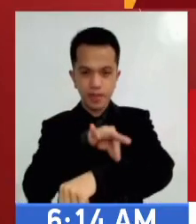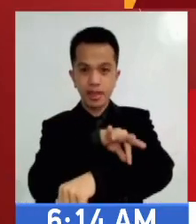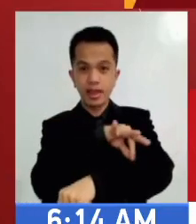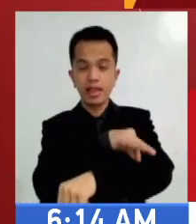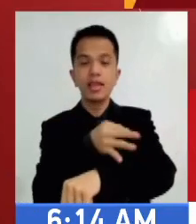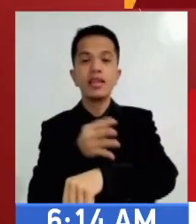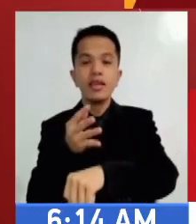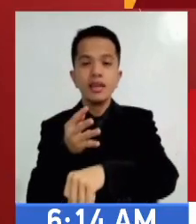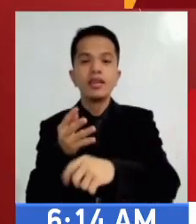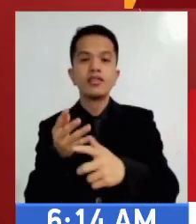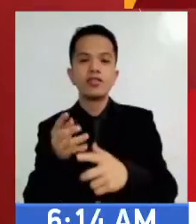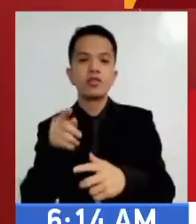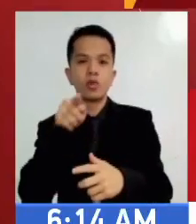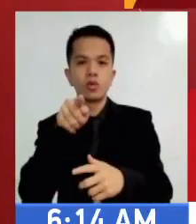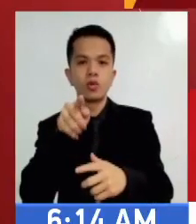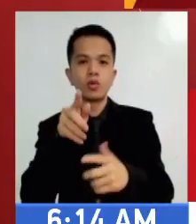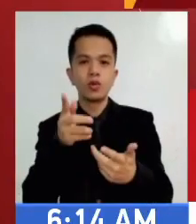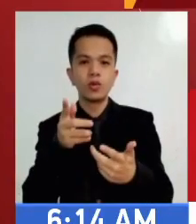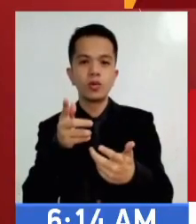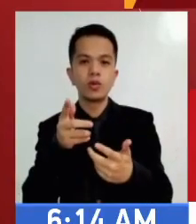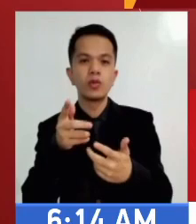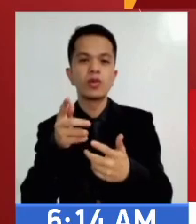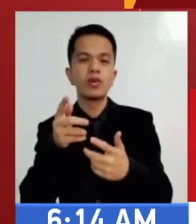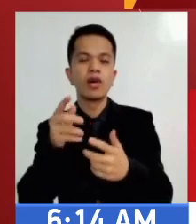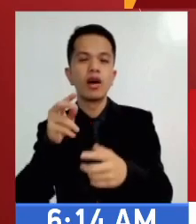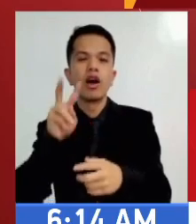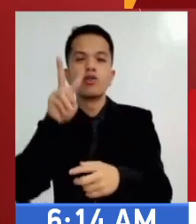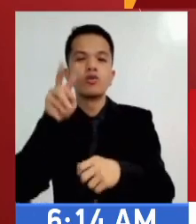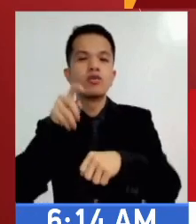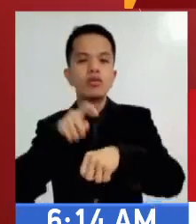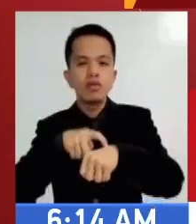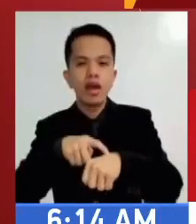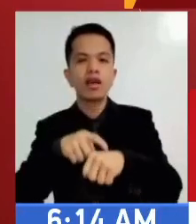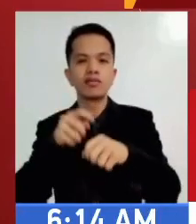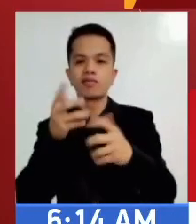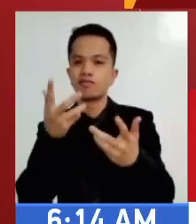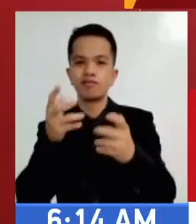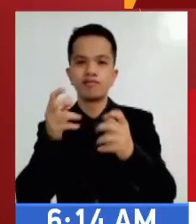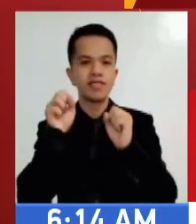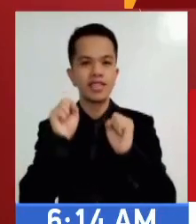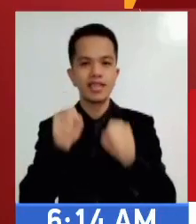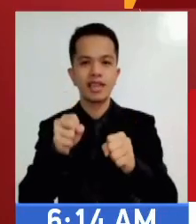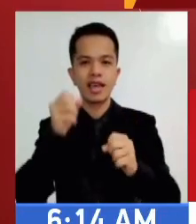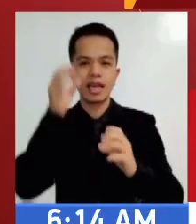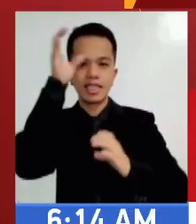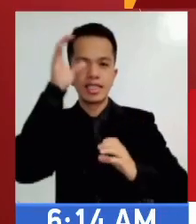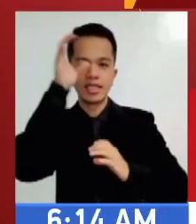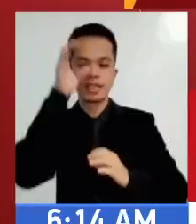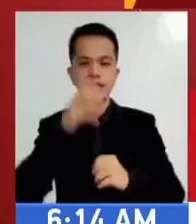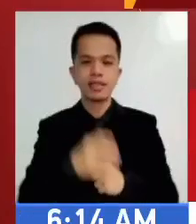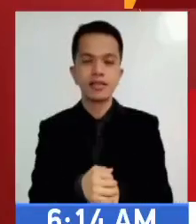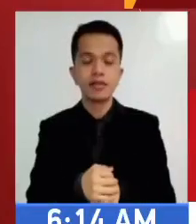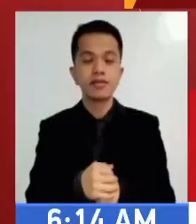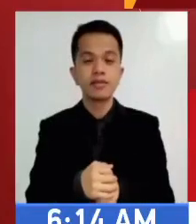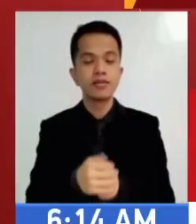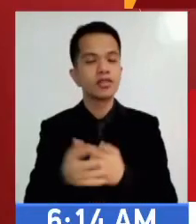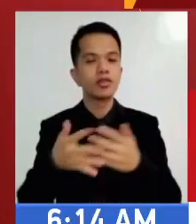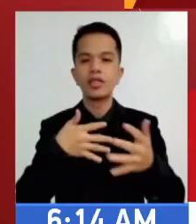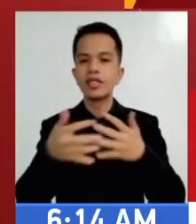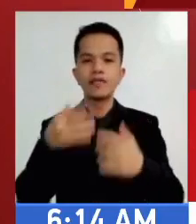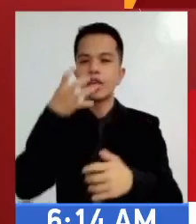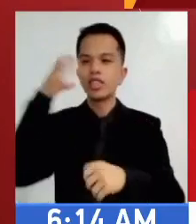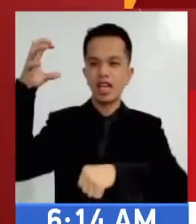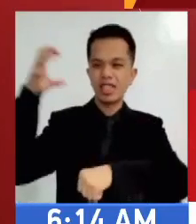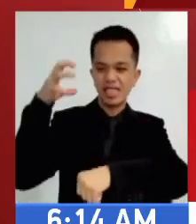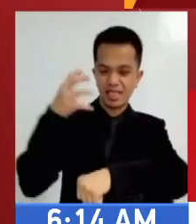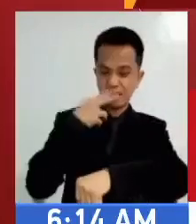you have actually doubled your chances of getting skin cancer. Kaya kahit sunburn dapat iniiwasan na. Pinakamabilis mo